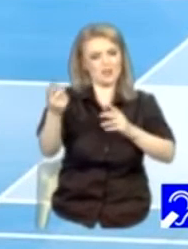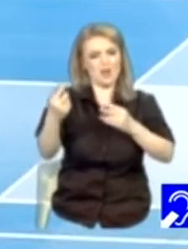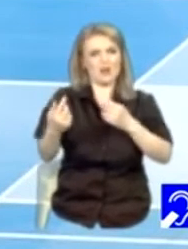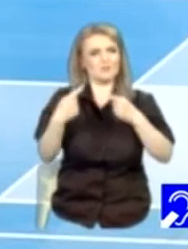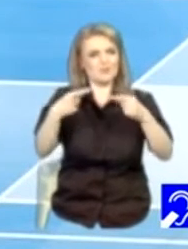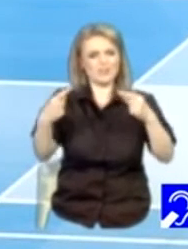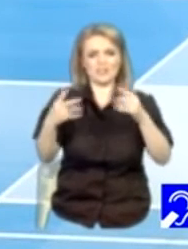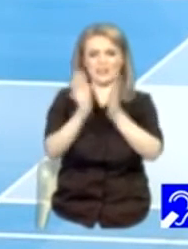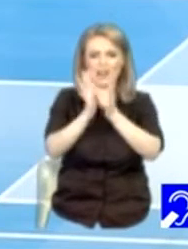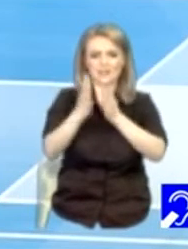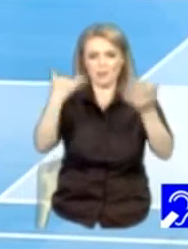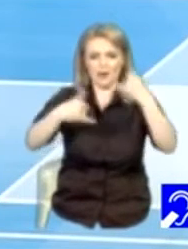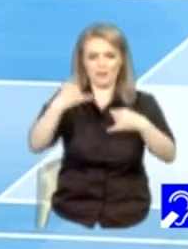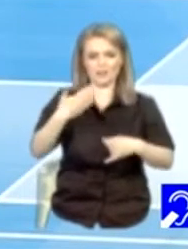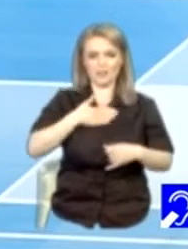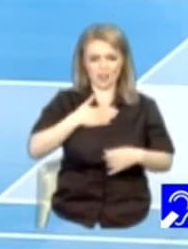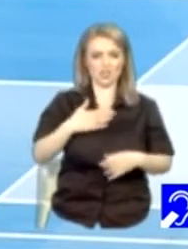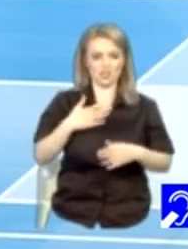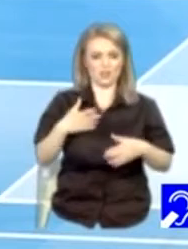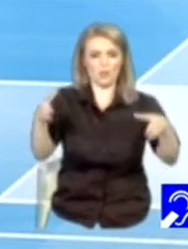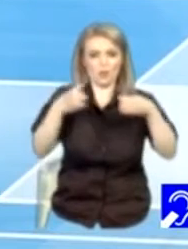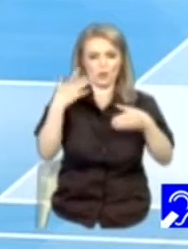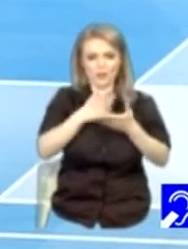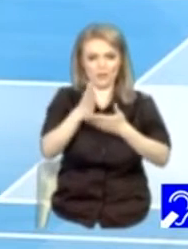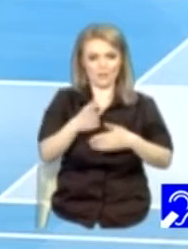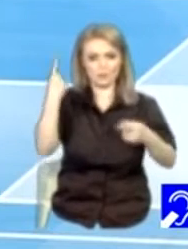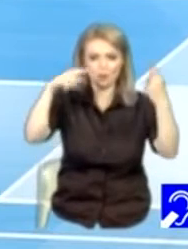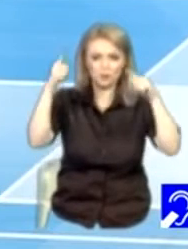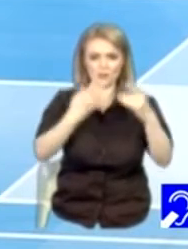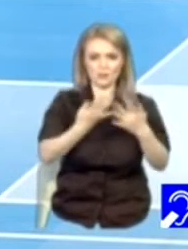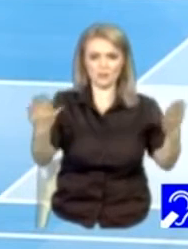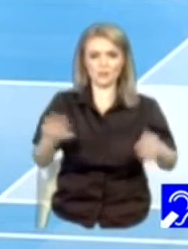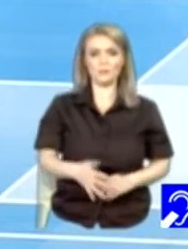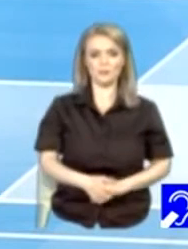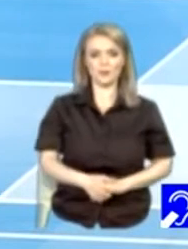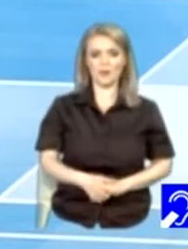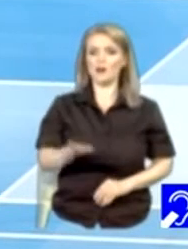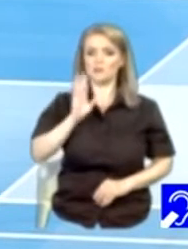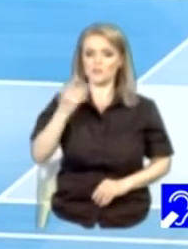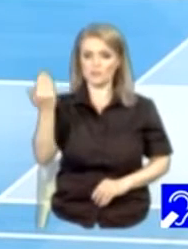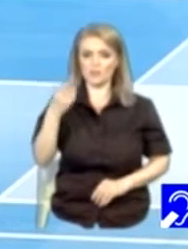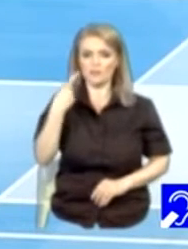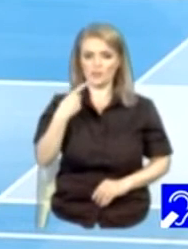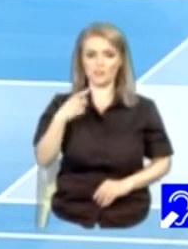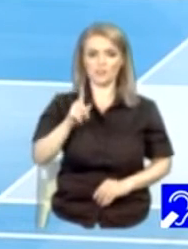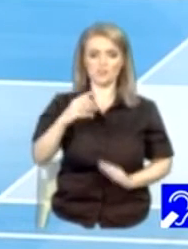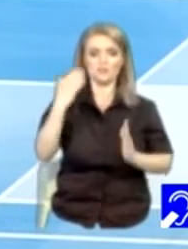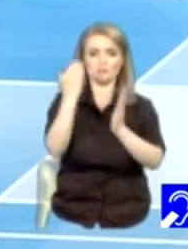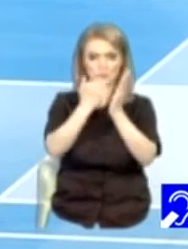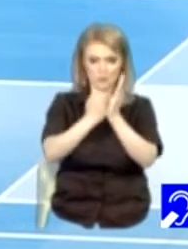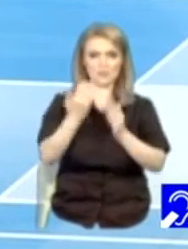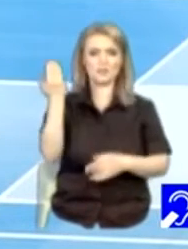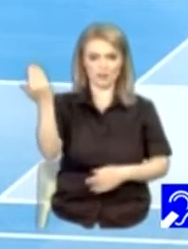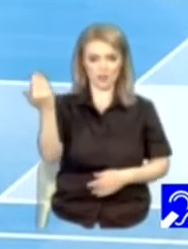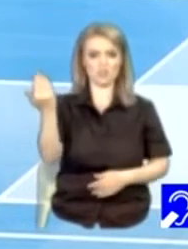Doamna Afanas, dumneavoastră veniți din zona activismului civic. Spuneați chiar că pe listele Partidului